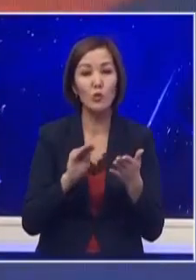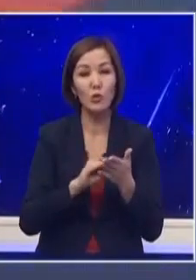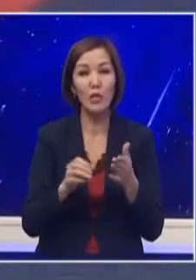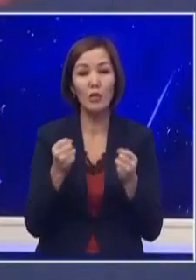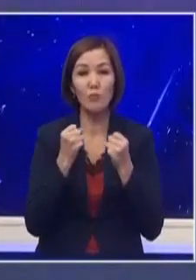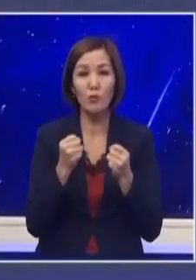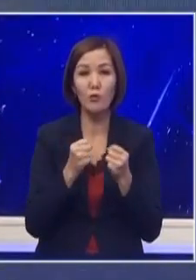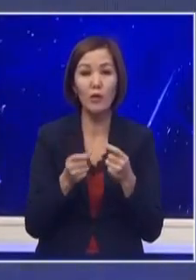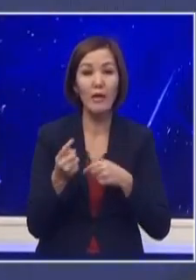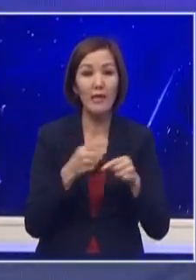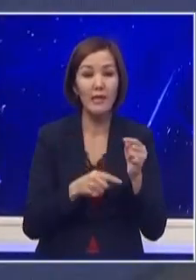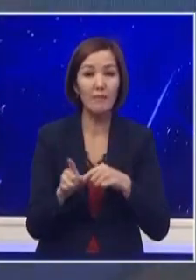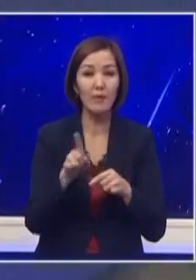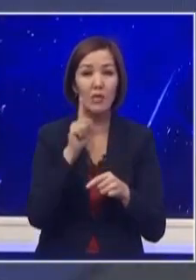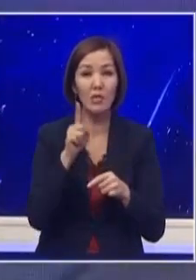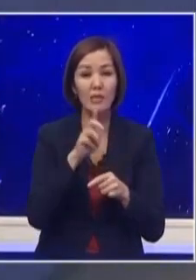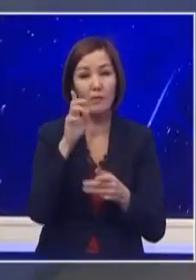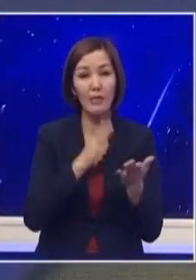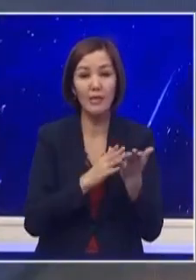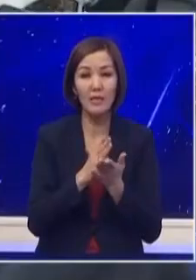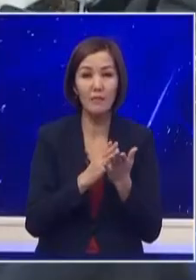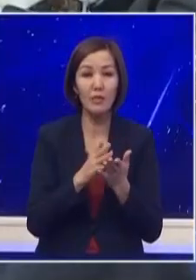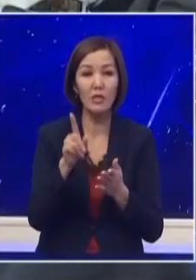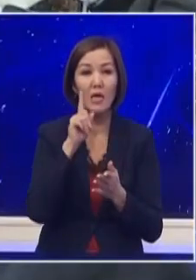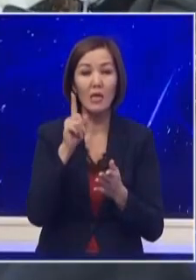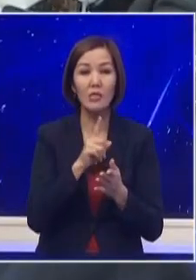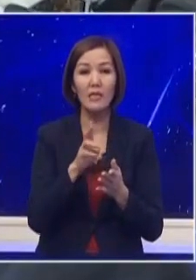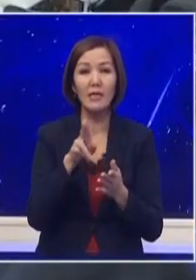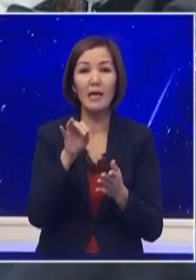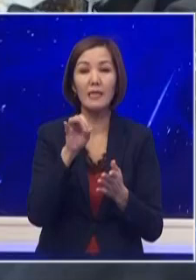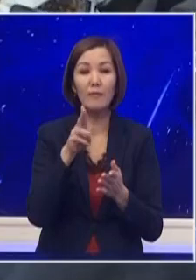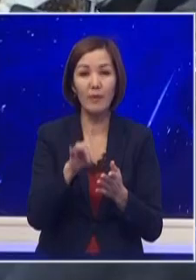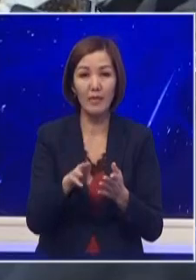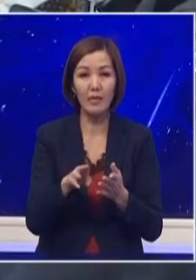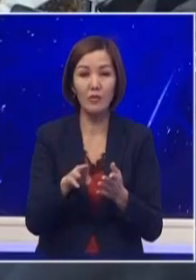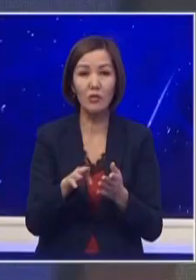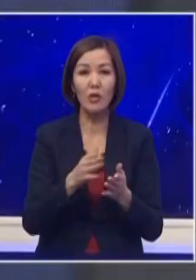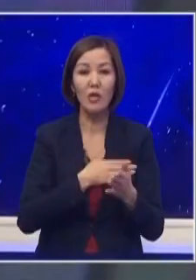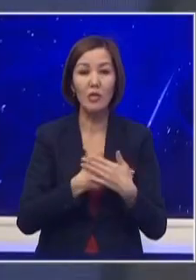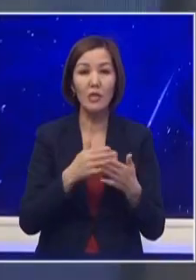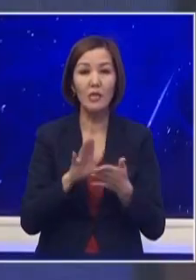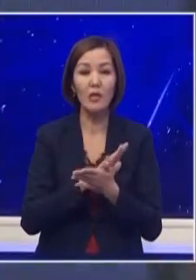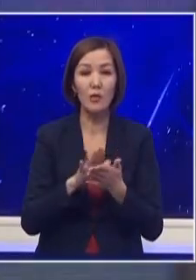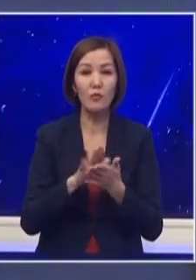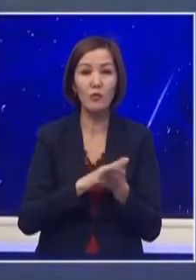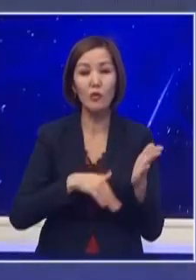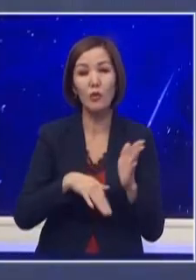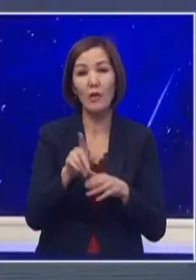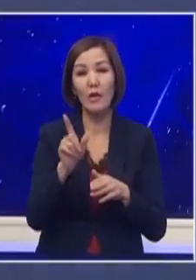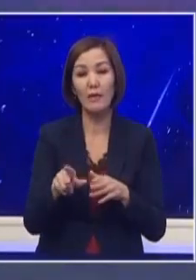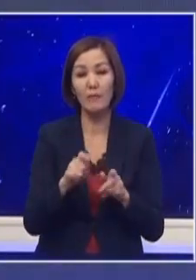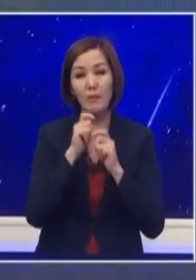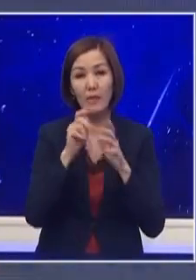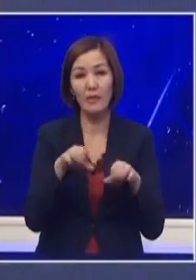спортшысы, кәсіпкері, үздік жас мемлекеттік қызметшісі, жас әдебиетшісі, үздік волонтер отыр. Бұл сыйлық жастарға деген